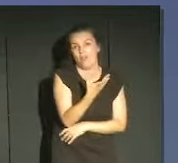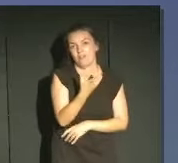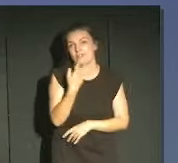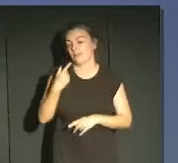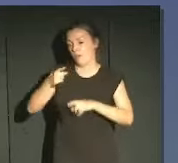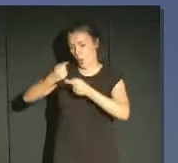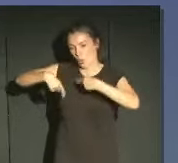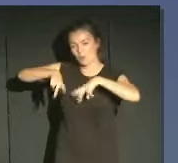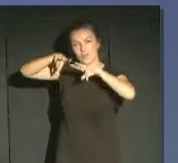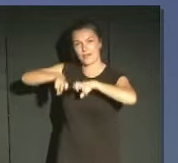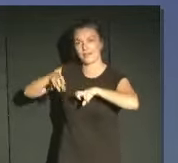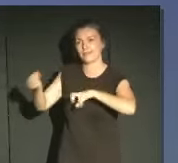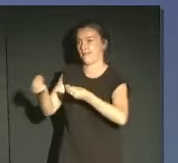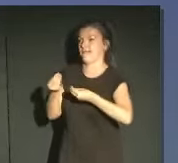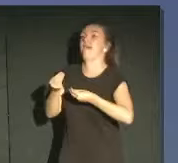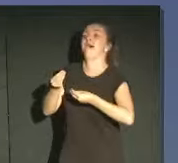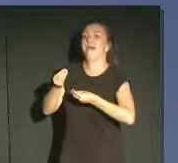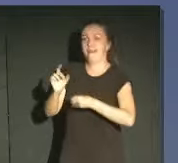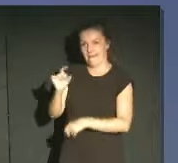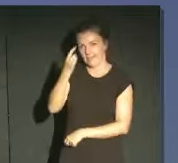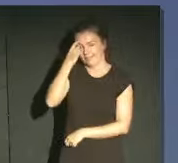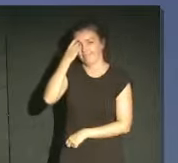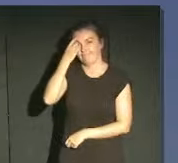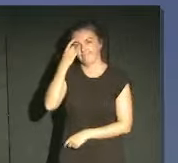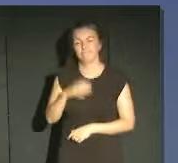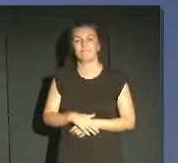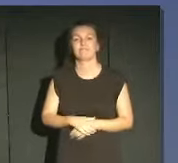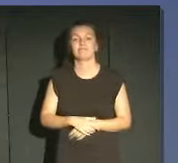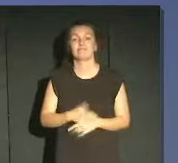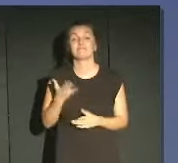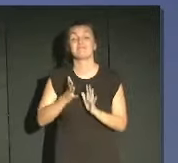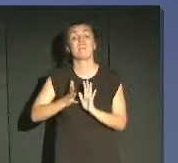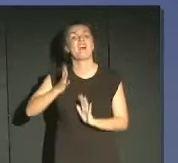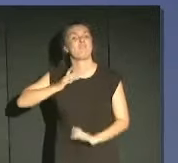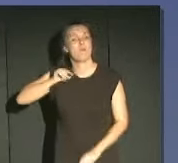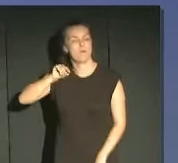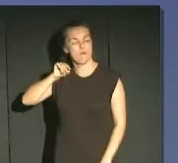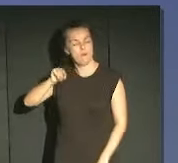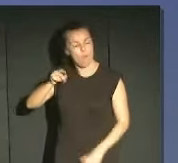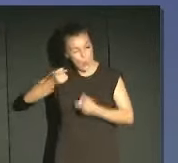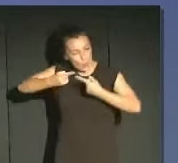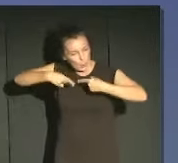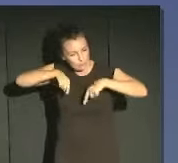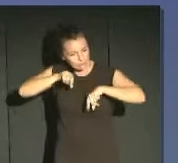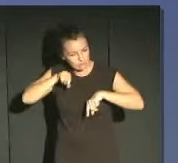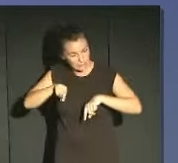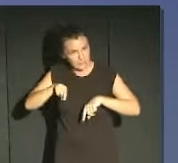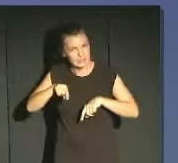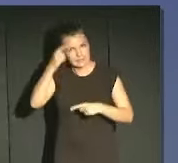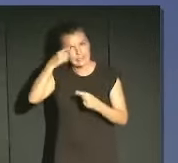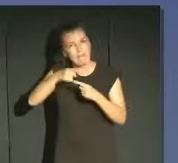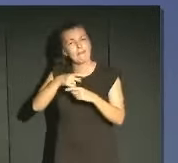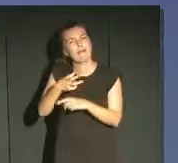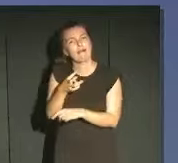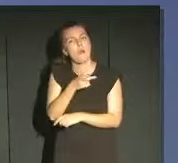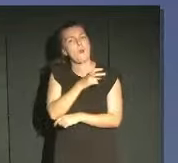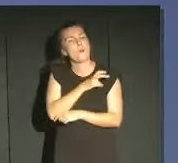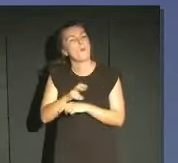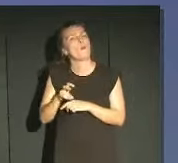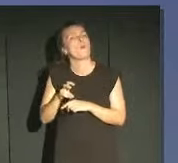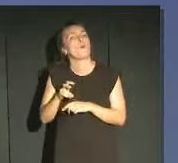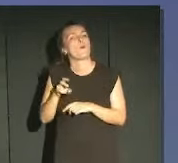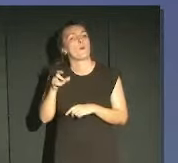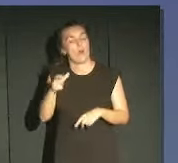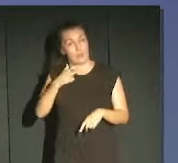d'enquête alors je parle au passé parce que même face à un sujet aussi grave que cela qu'on fait les macronistes nous